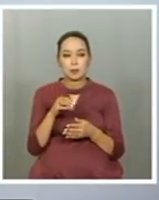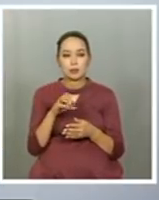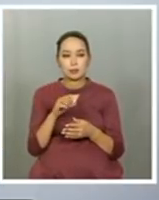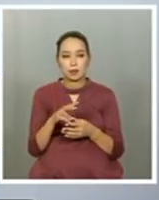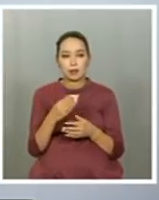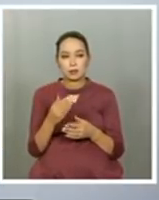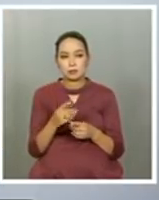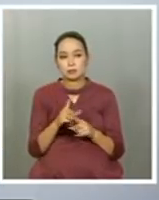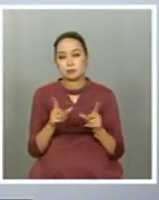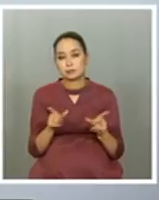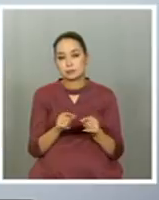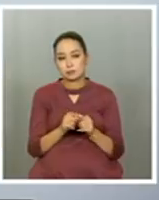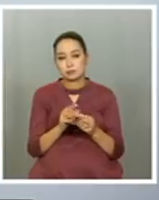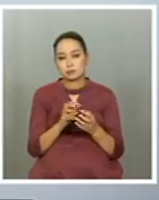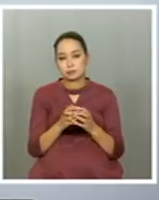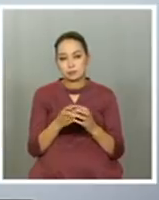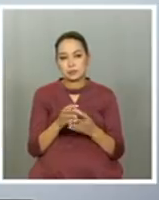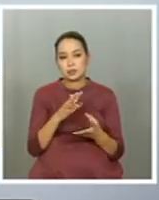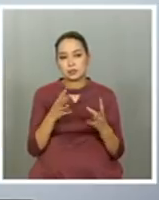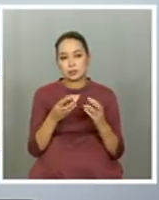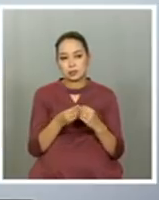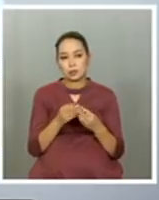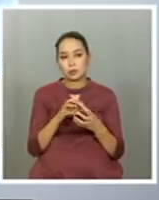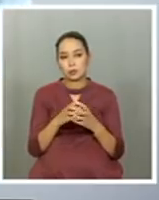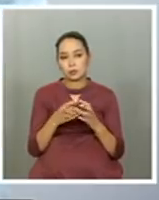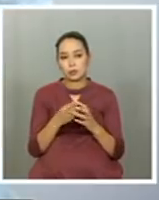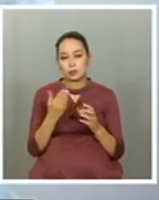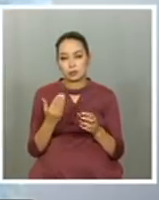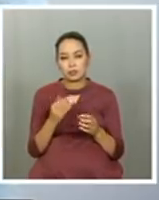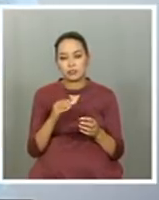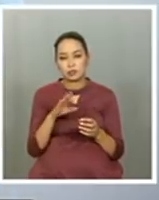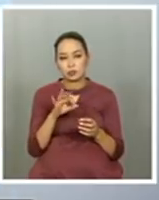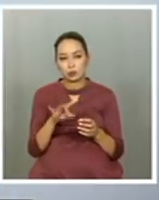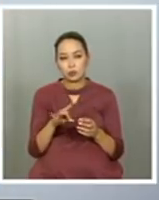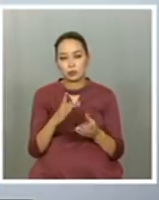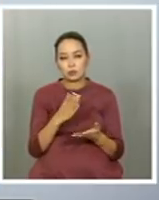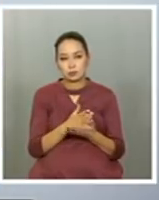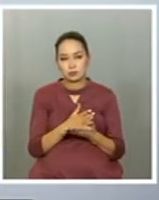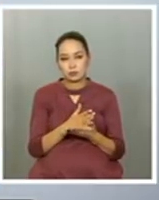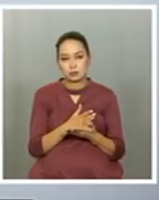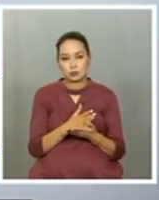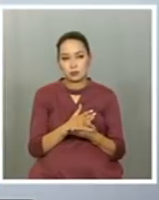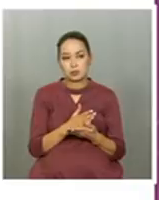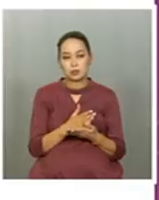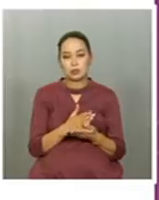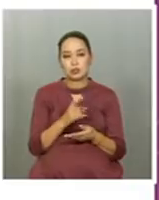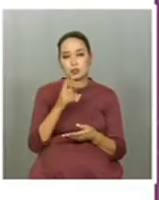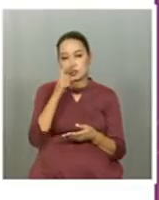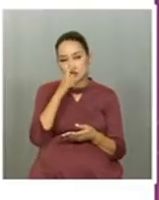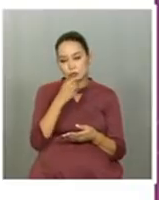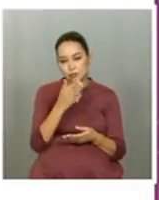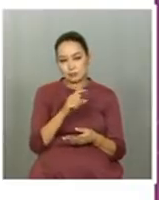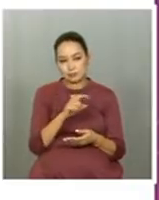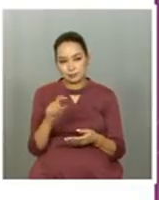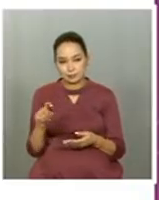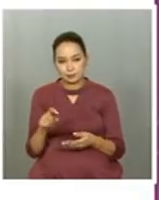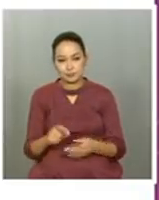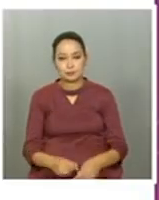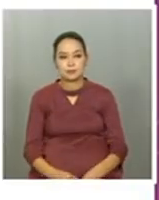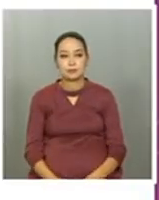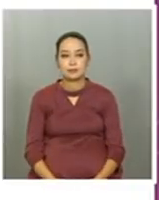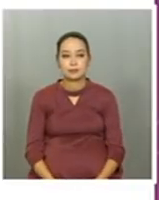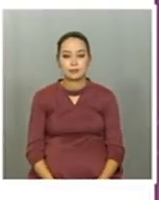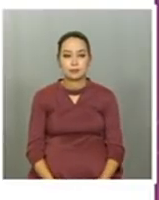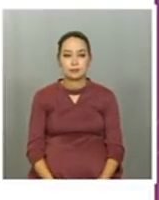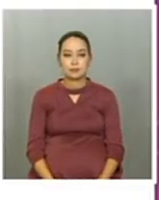көміртекпен әрекеттесіп, нәтижесінде көміртектің фторидін түзеді. Күкірт оттекпен өте жақсы әрекеттеседі,